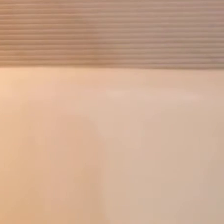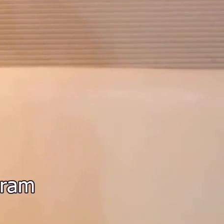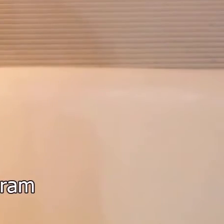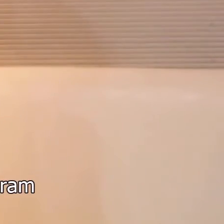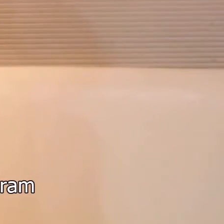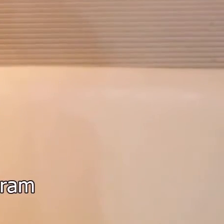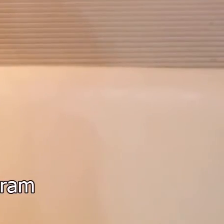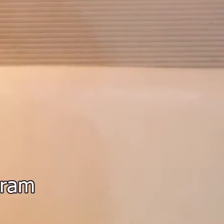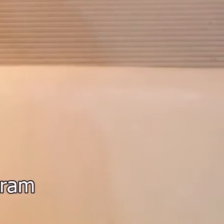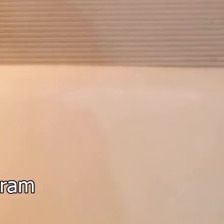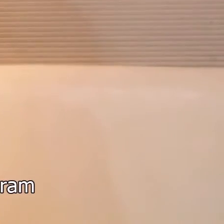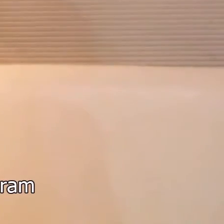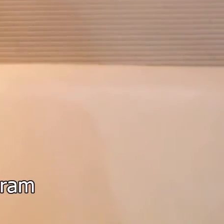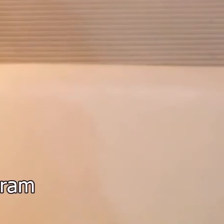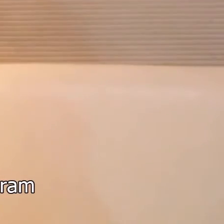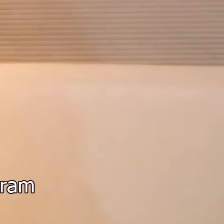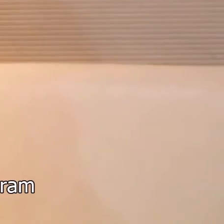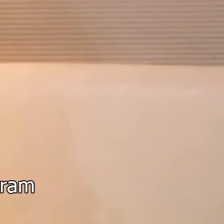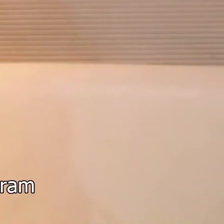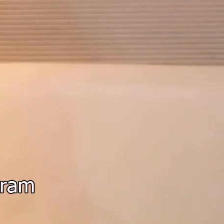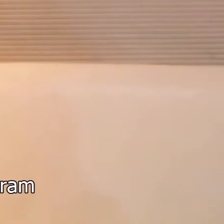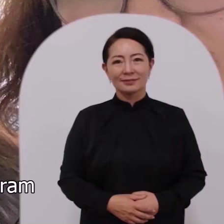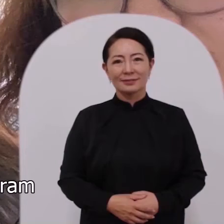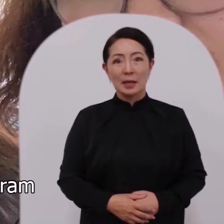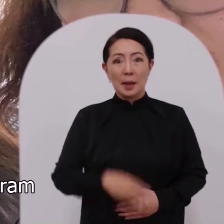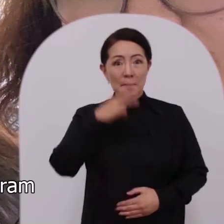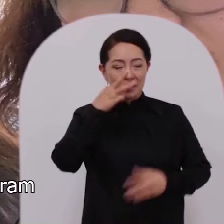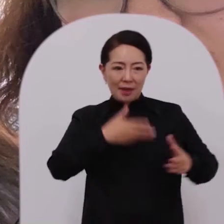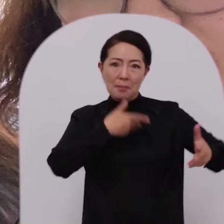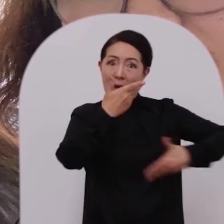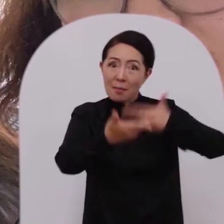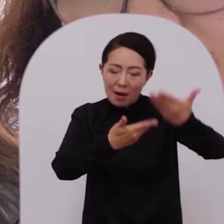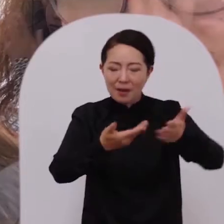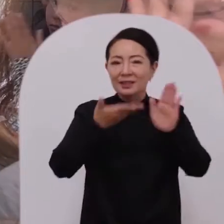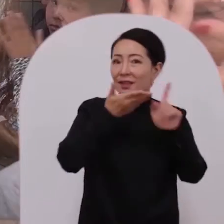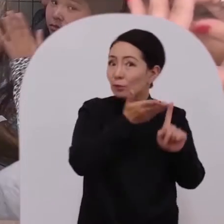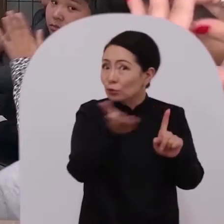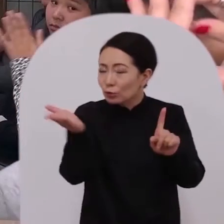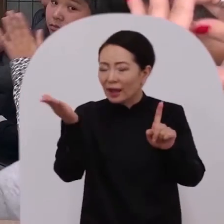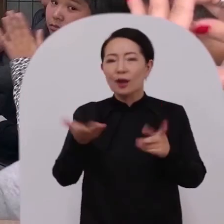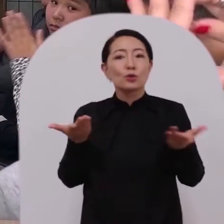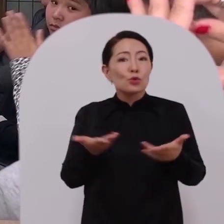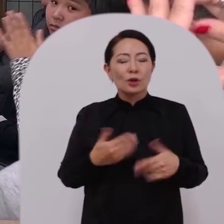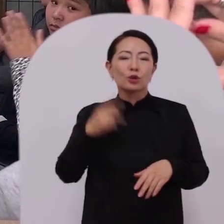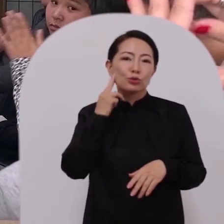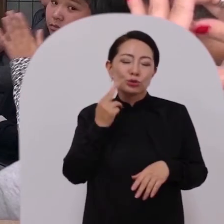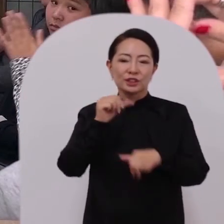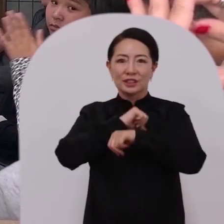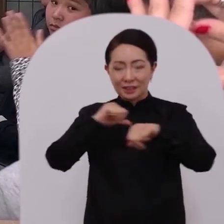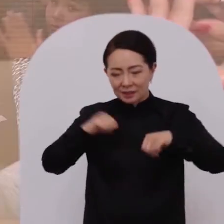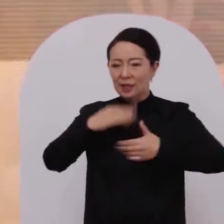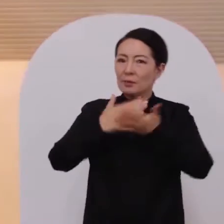Ингээ ирээд Монголчонго клубтэй энэ мэдээллүүдийг цааш нь дамжуулж сонсголгүй